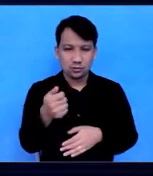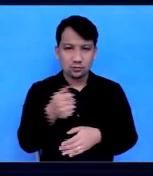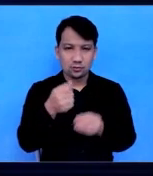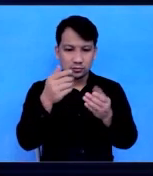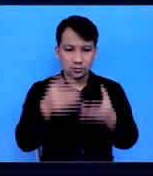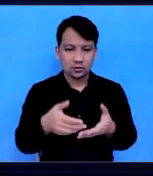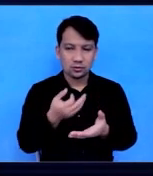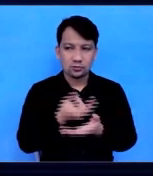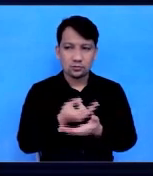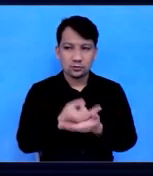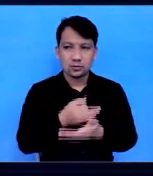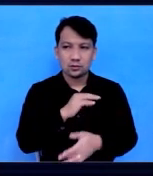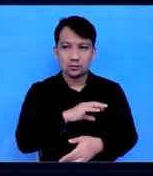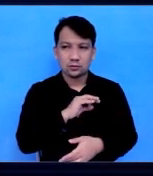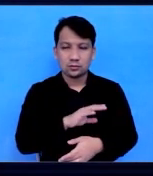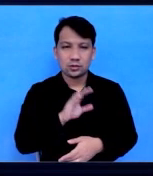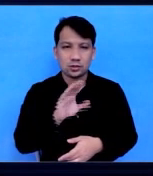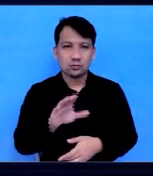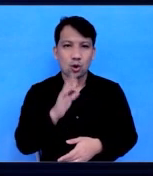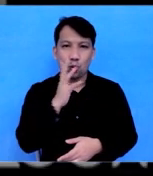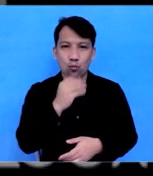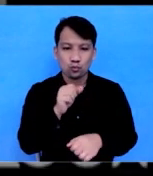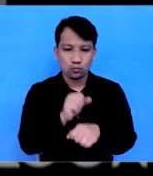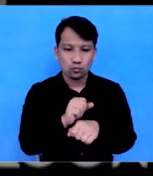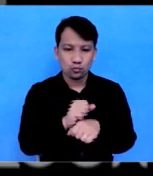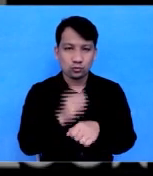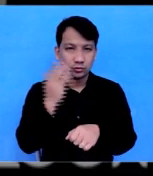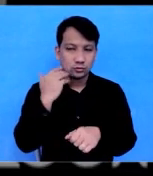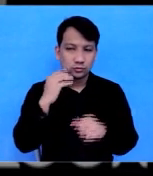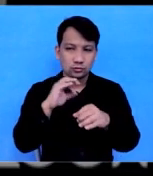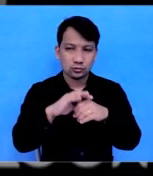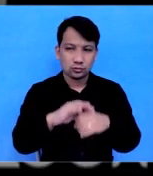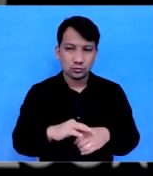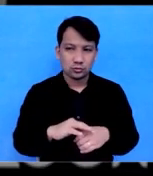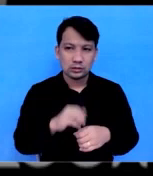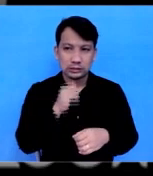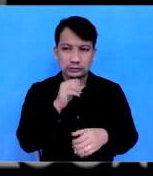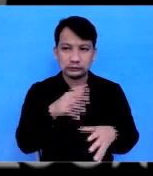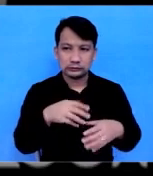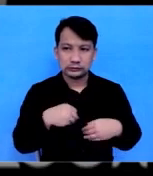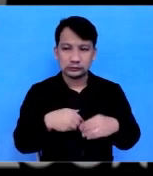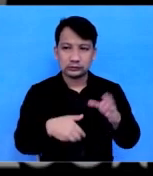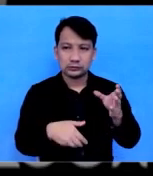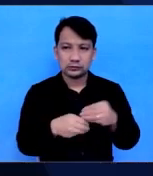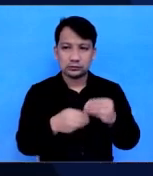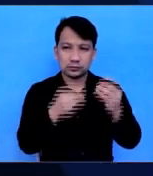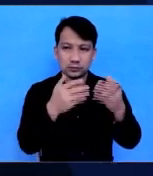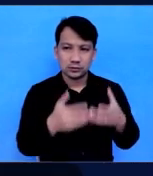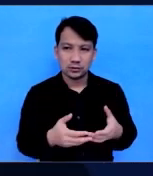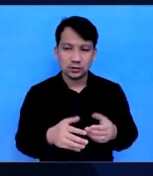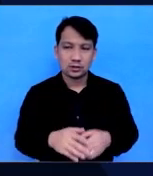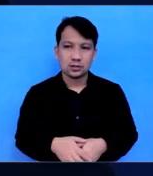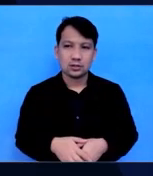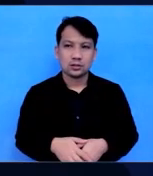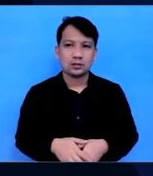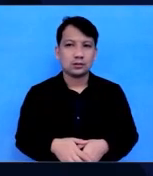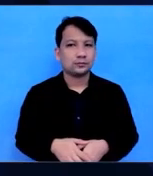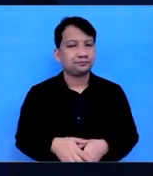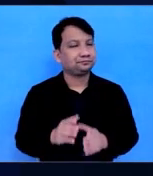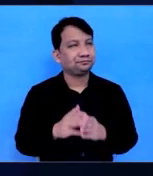financial benefits ng mga nagtrabaho noong eleksyon. Masama tuloy ang loob ng mga guro. Isang